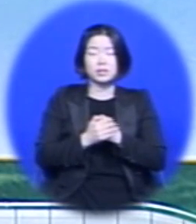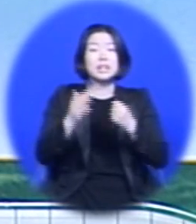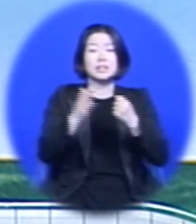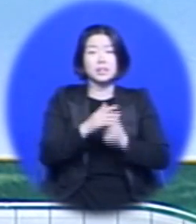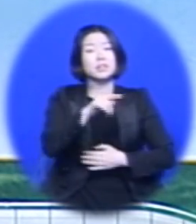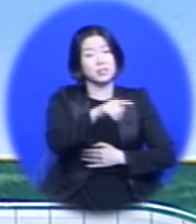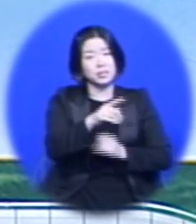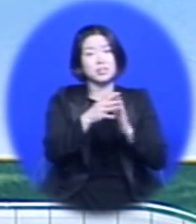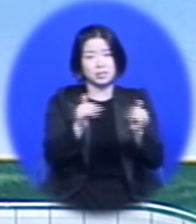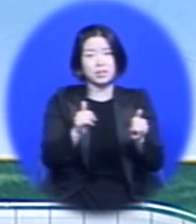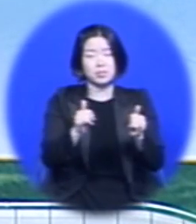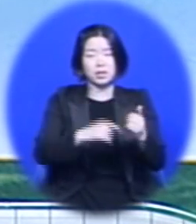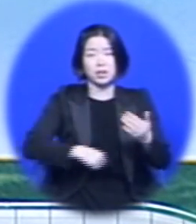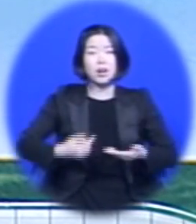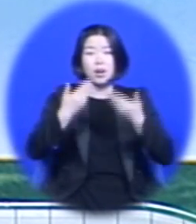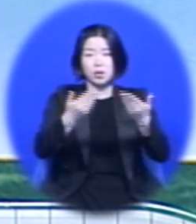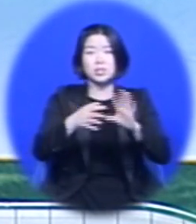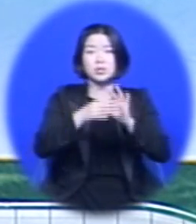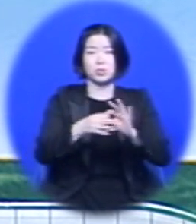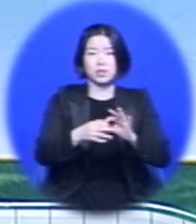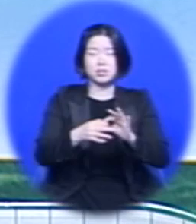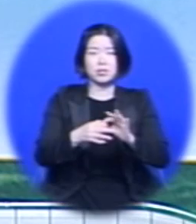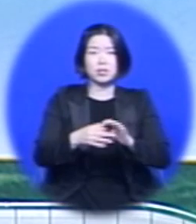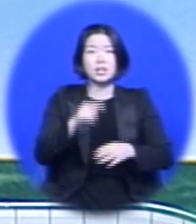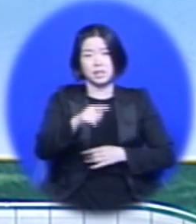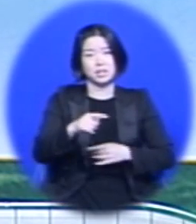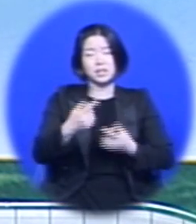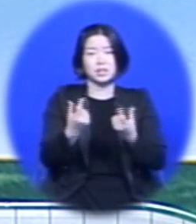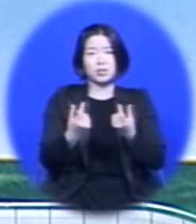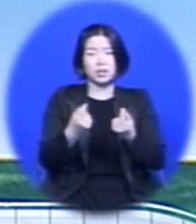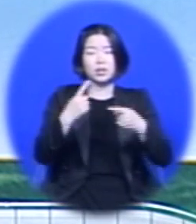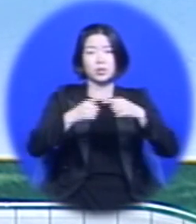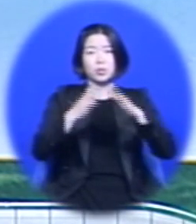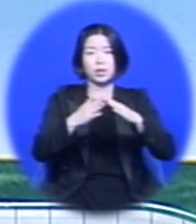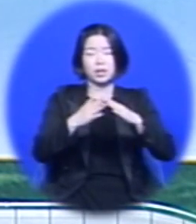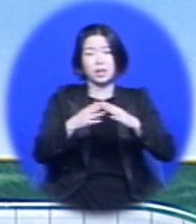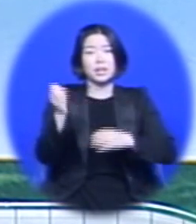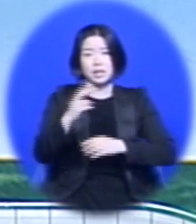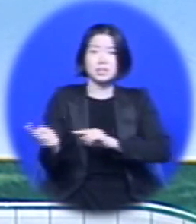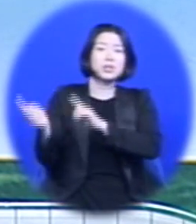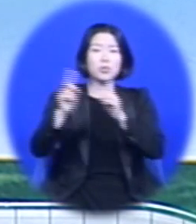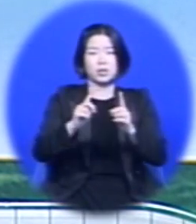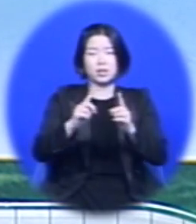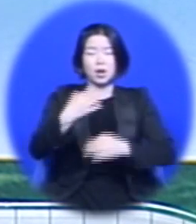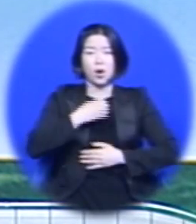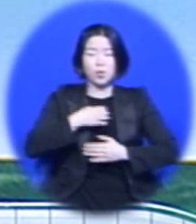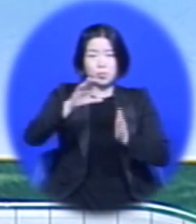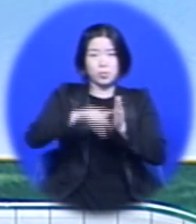그랬던 이들의 헌신을 통해서 교회가 다시 회복됐어요. 위기를